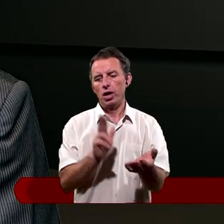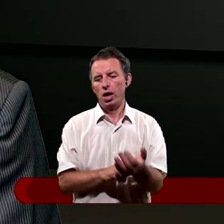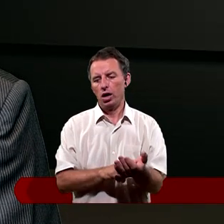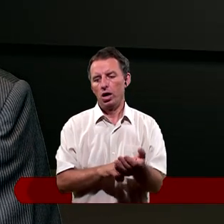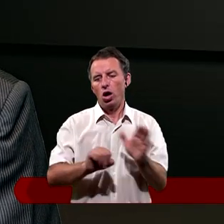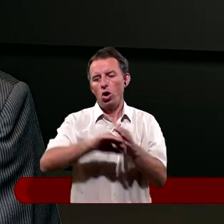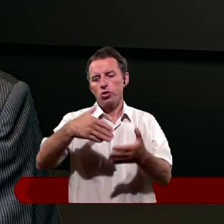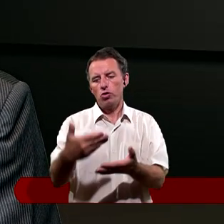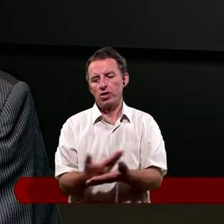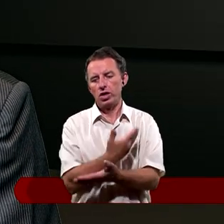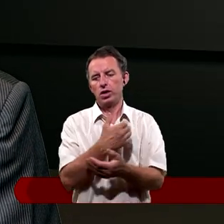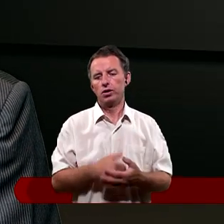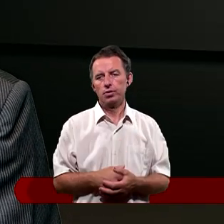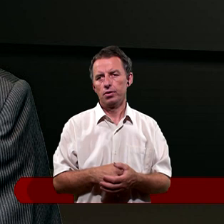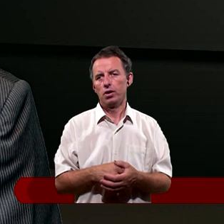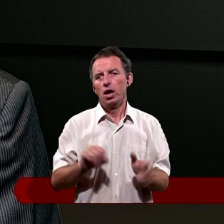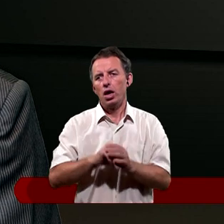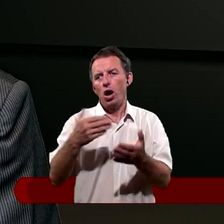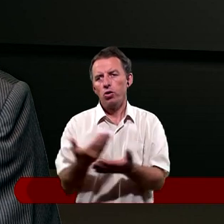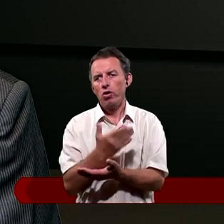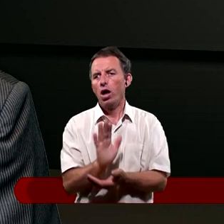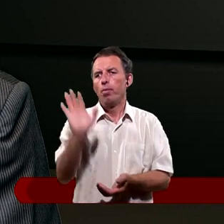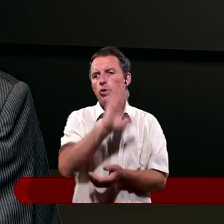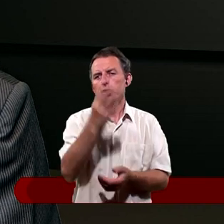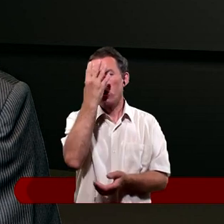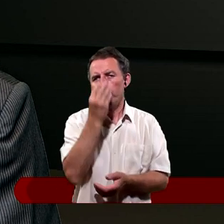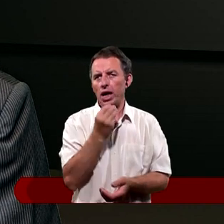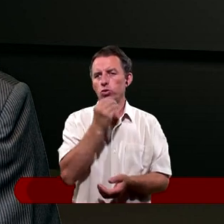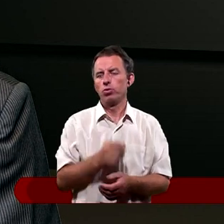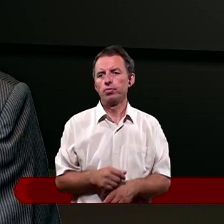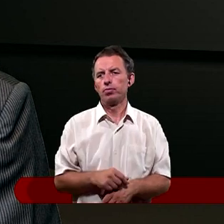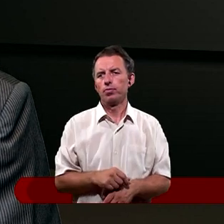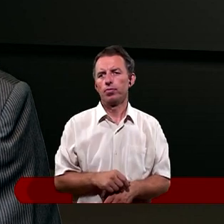na odnowienie. Na odnowienie Bożego obrazu.